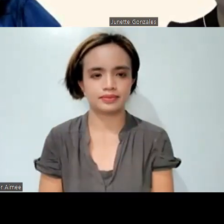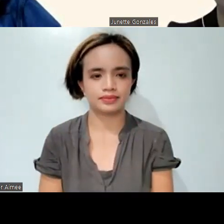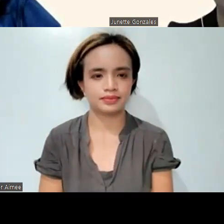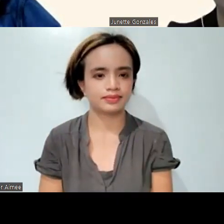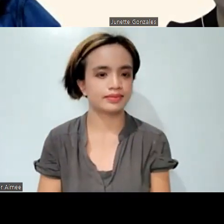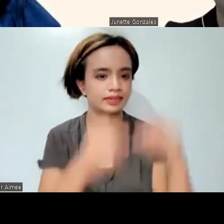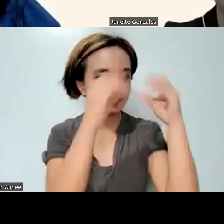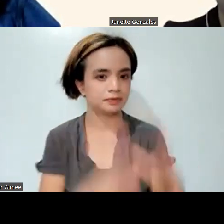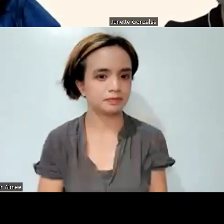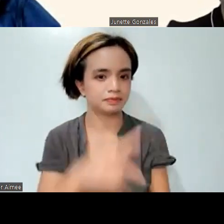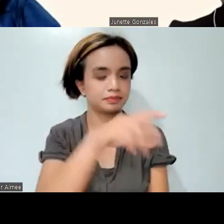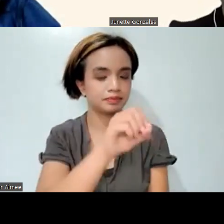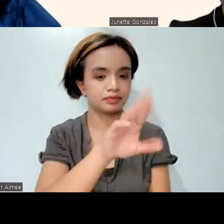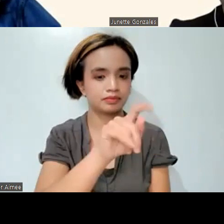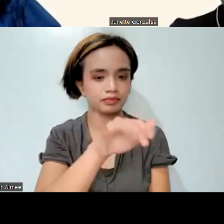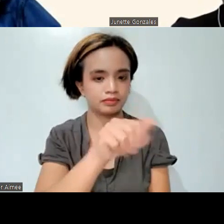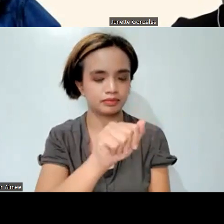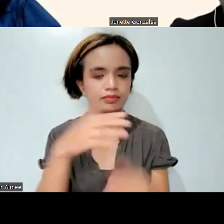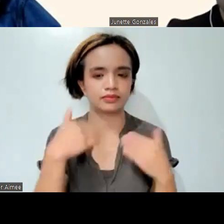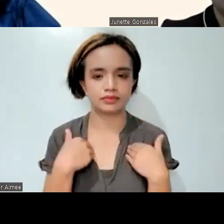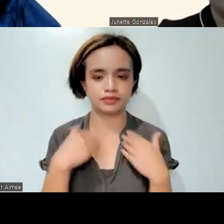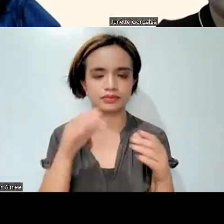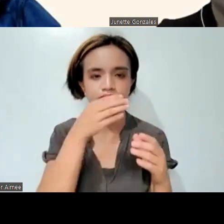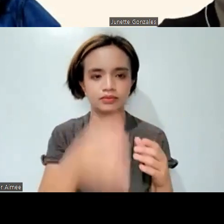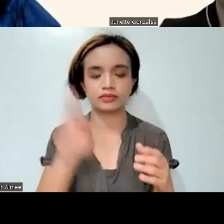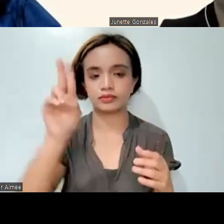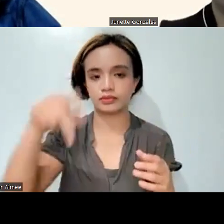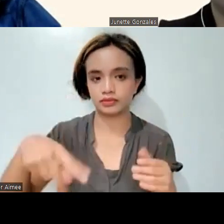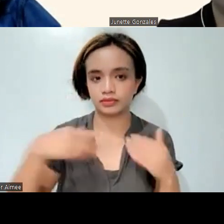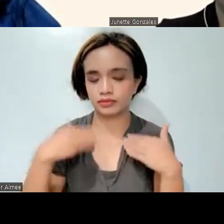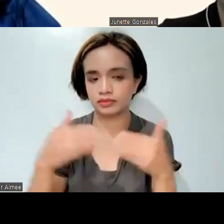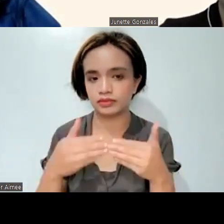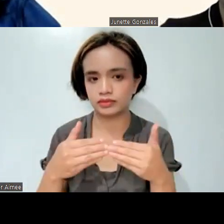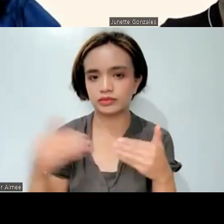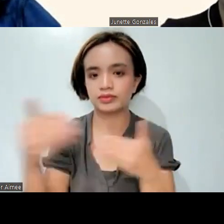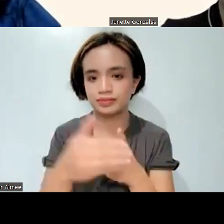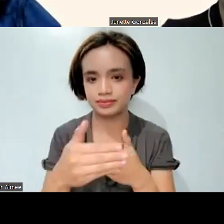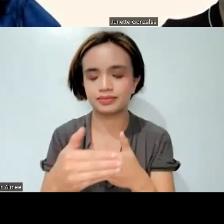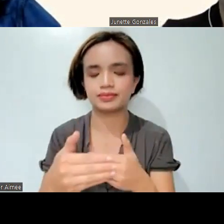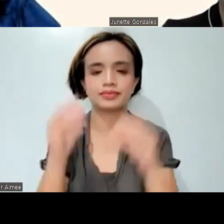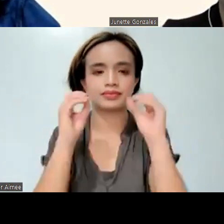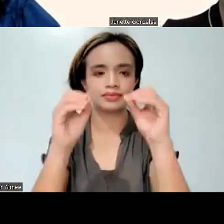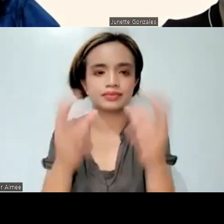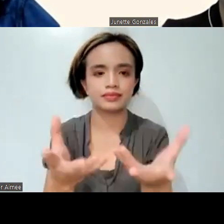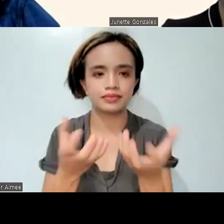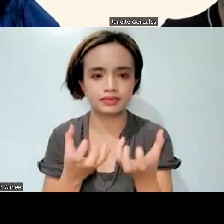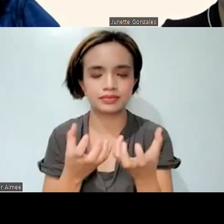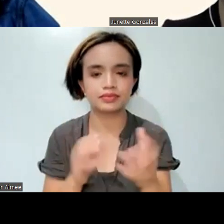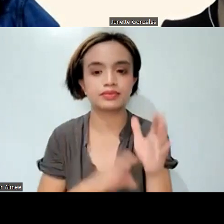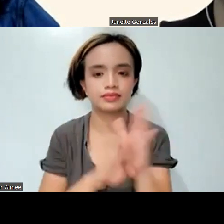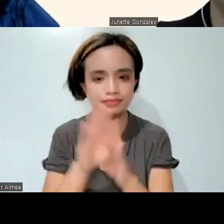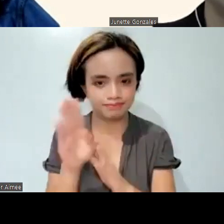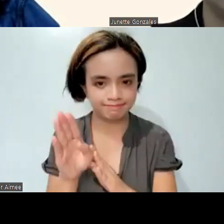Teacher Portia has a comment. UP Diliman Office for the Advancement of Teaching would like to develop critical thinking